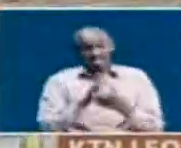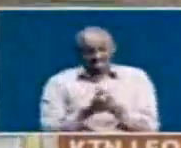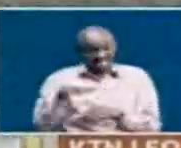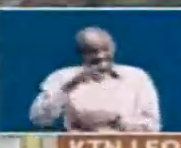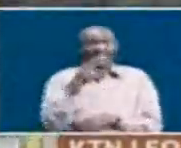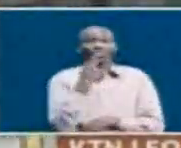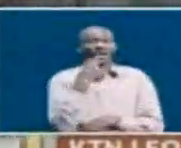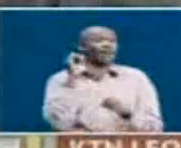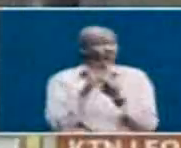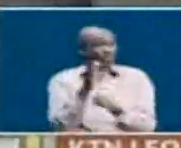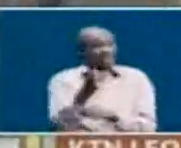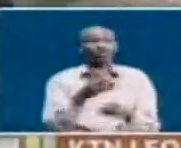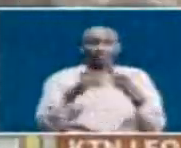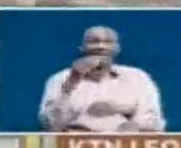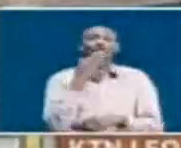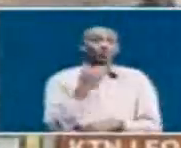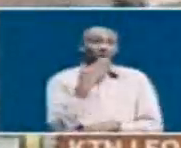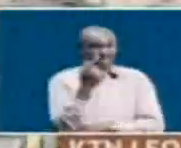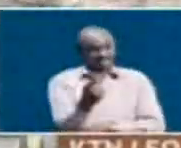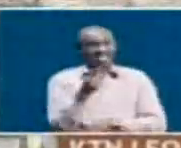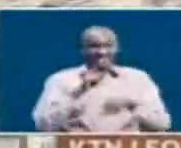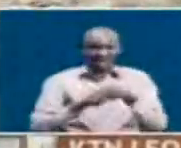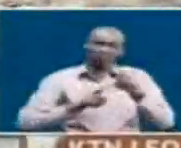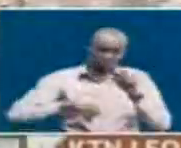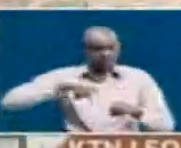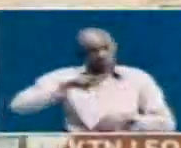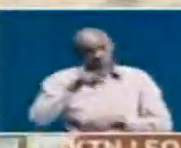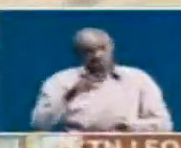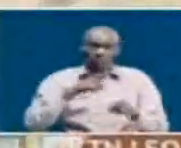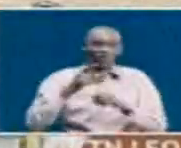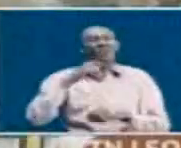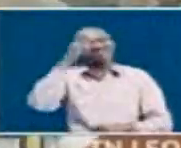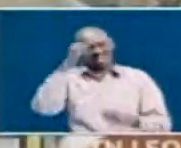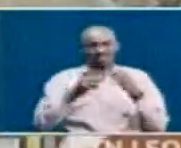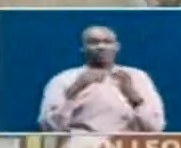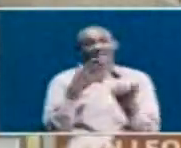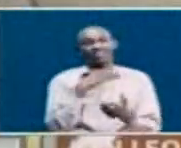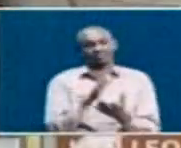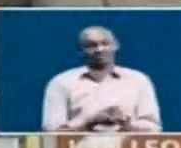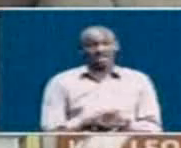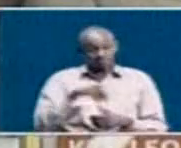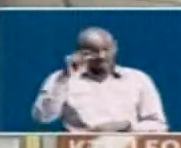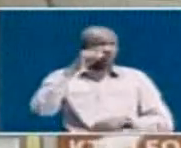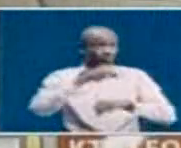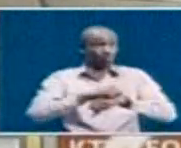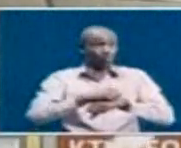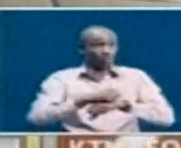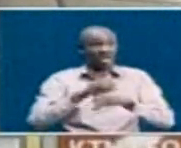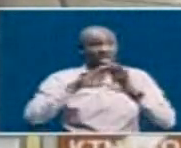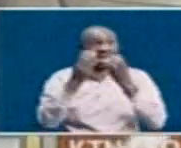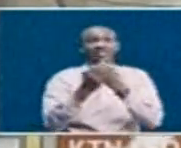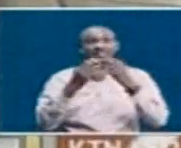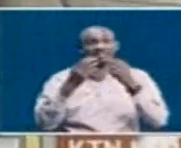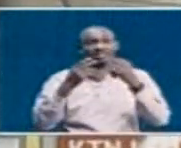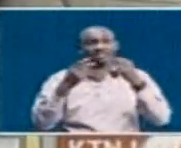jamii ya Waturkana kununua sukari. Safari ambayo ilikuwa ya mwisho kwa kijana wake. Alikuwa shule, alikuwa class